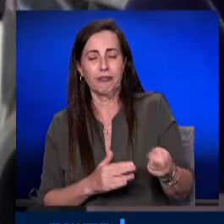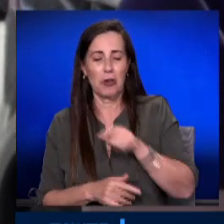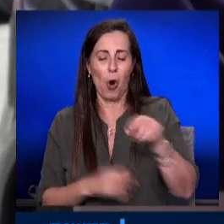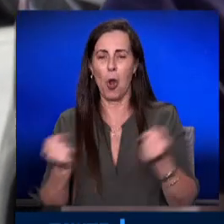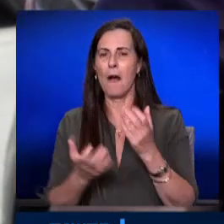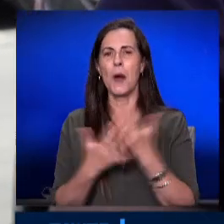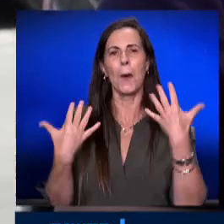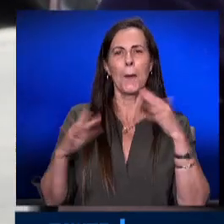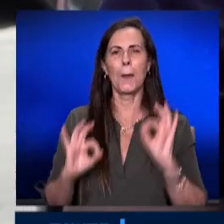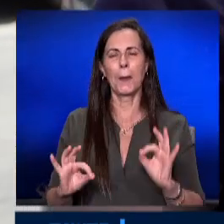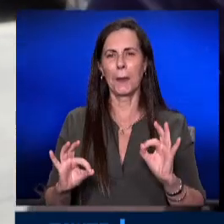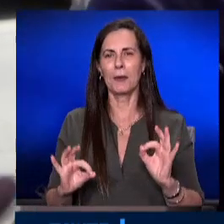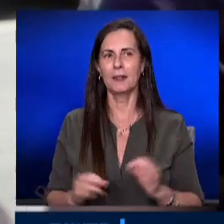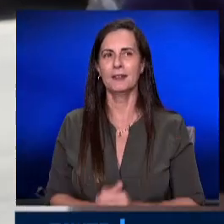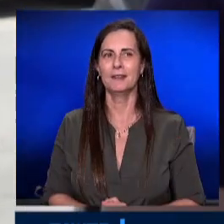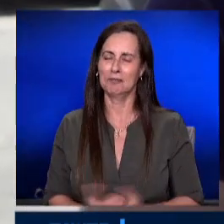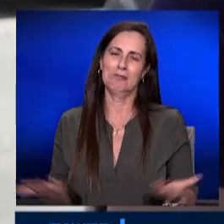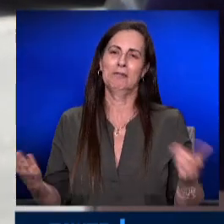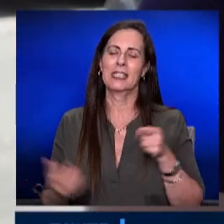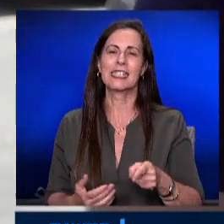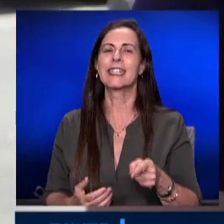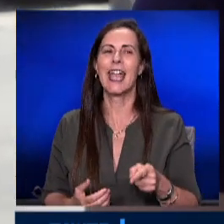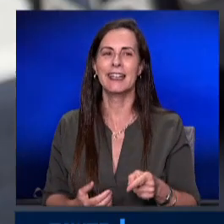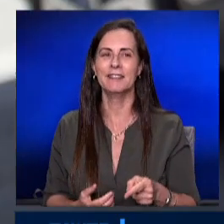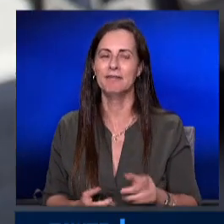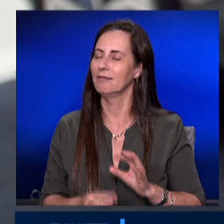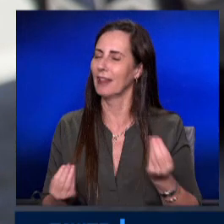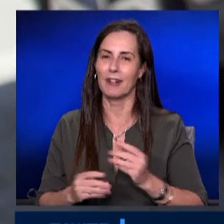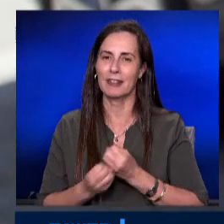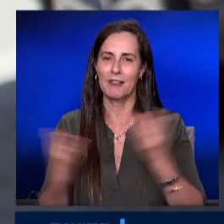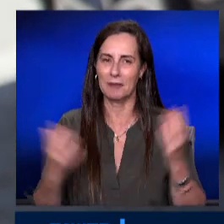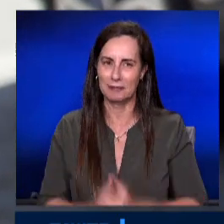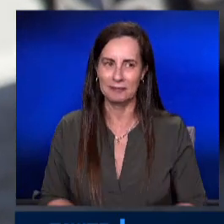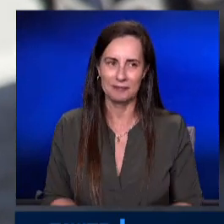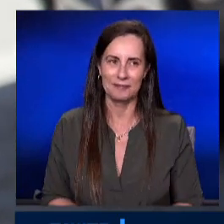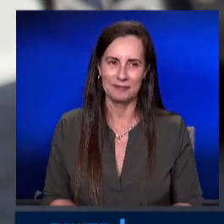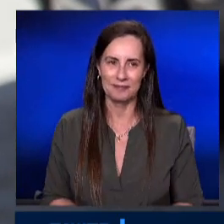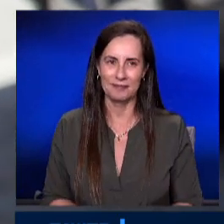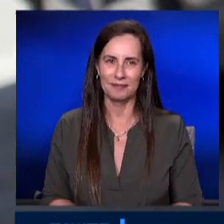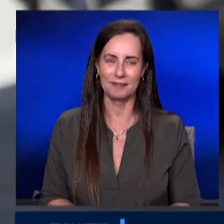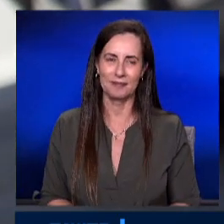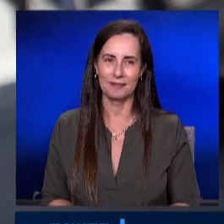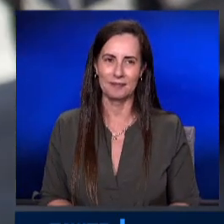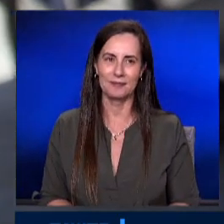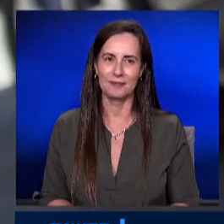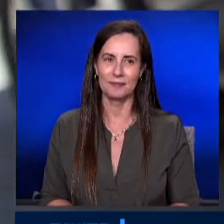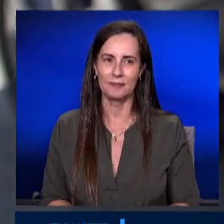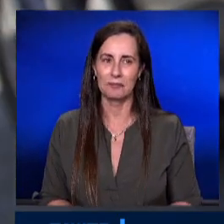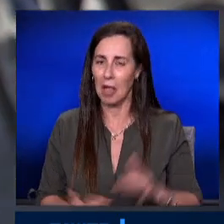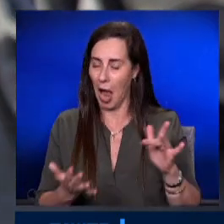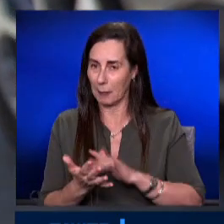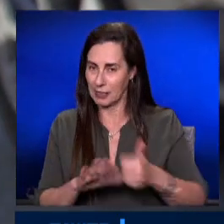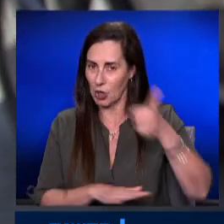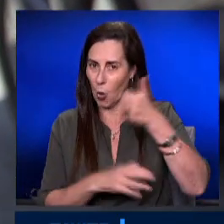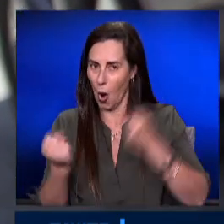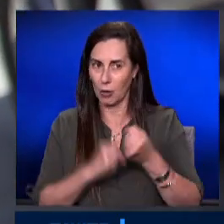אוטו נעים וקריר, זה עולם אחר. גם פה סאנרוף נפתח. לכאורה, אפליקציה לניהול